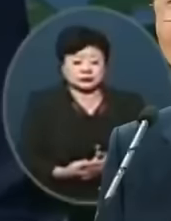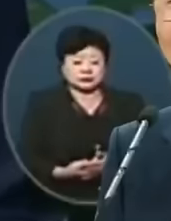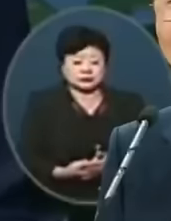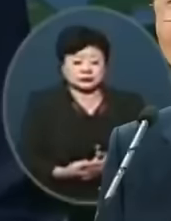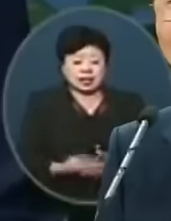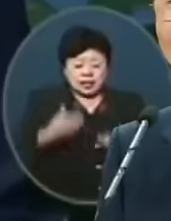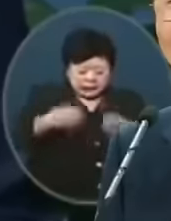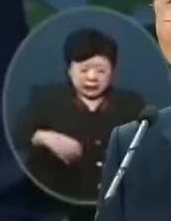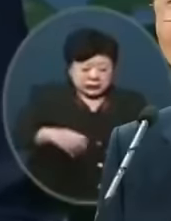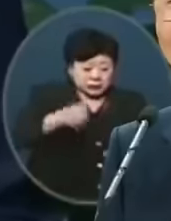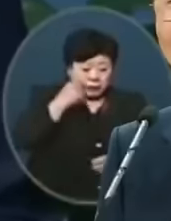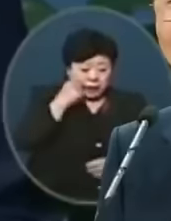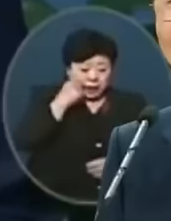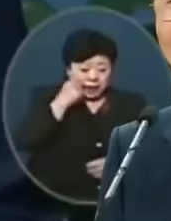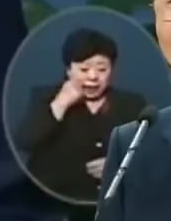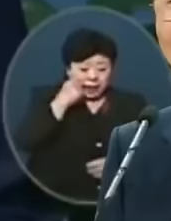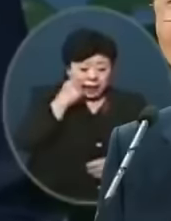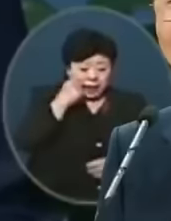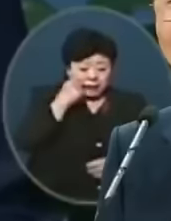깨뜨려지지 않습니다.